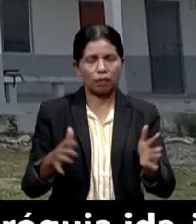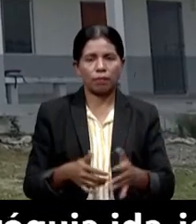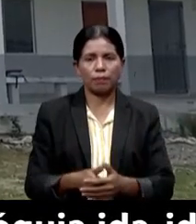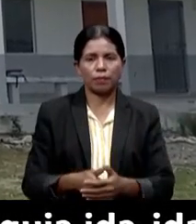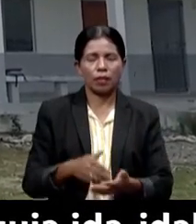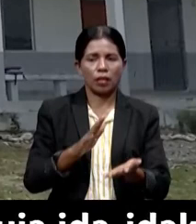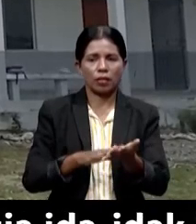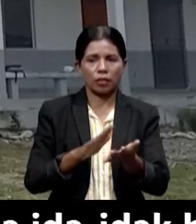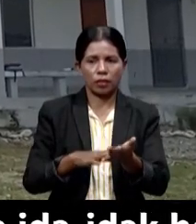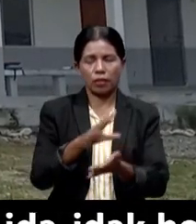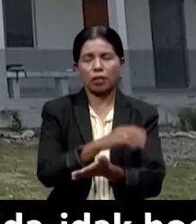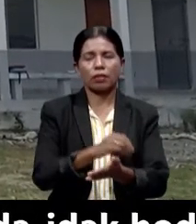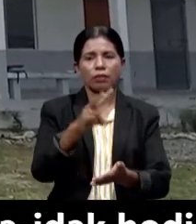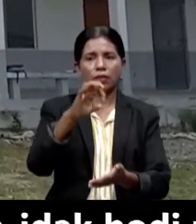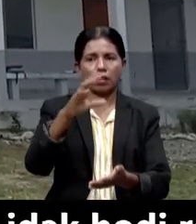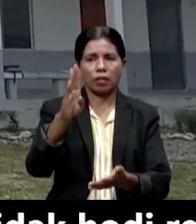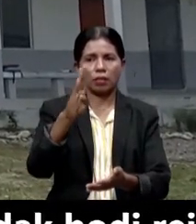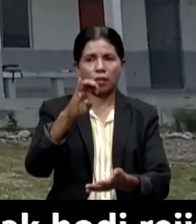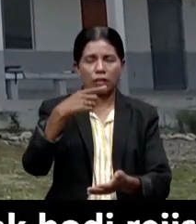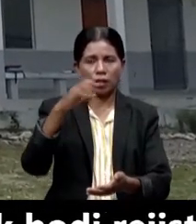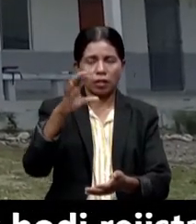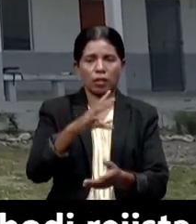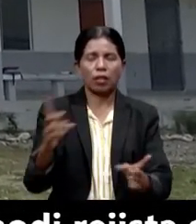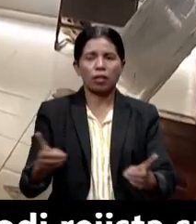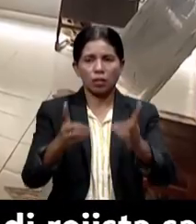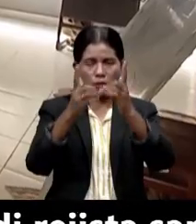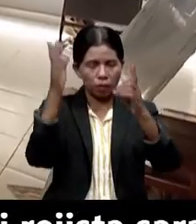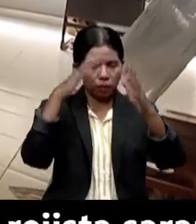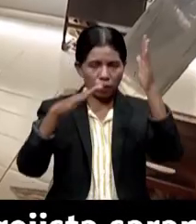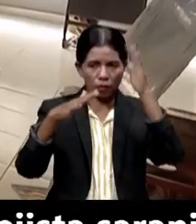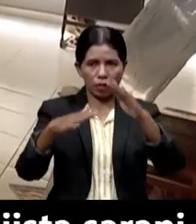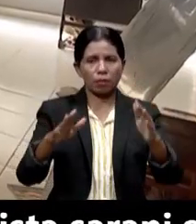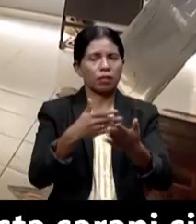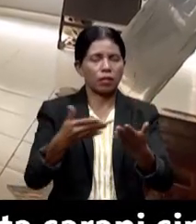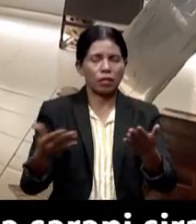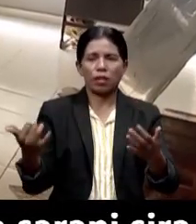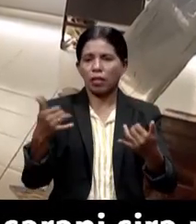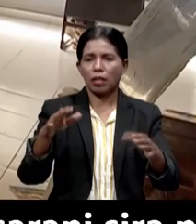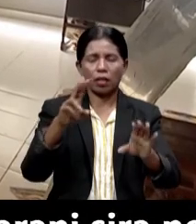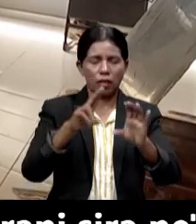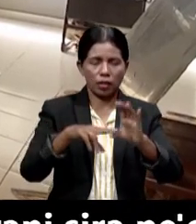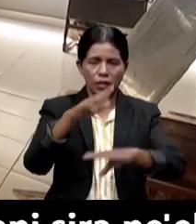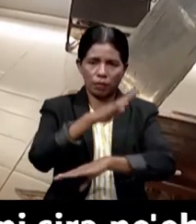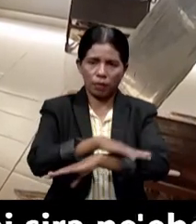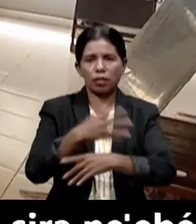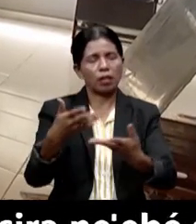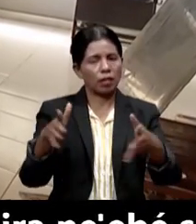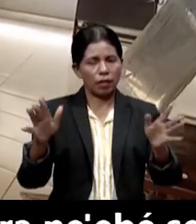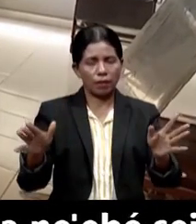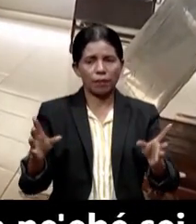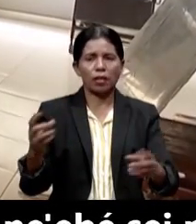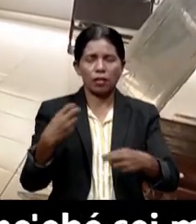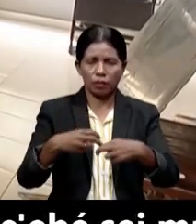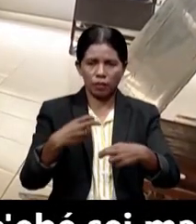Sekolah sekunder geral filial Bagia Dadaune enfrenta problema menos facilidade hanesan cadeira no mesa laiha o de